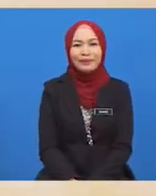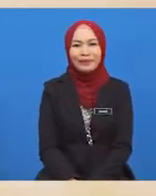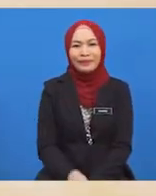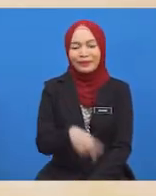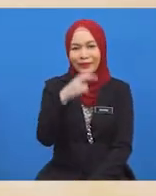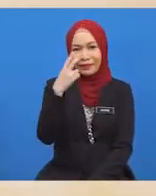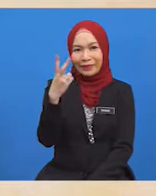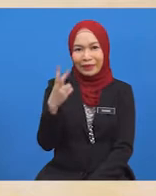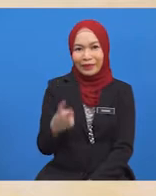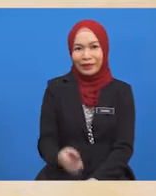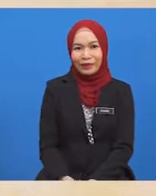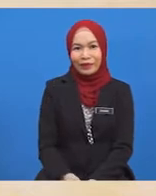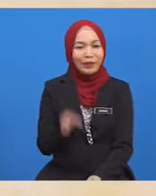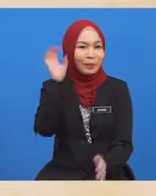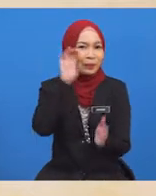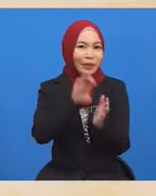Lihat paparan ini.